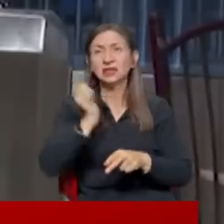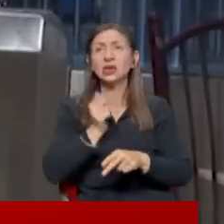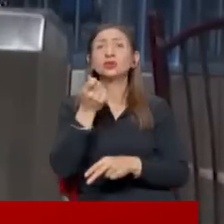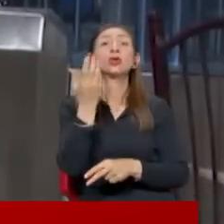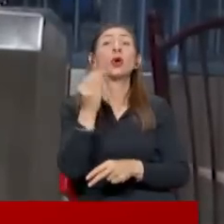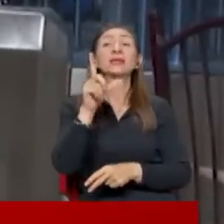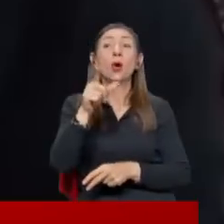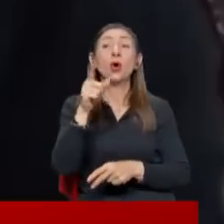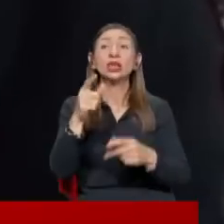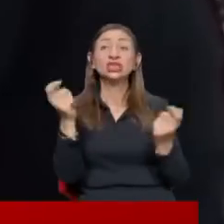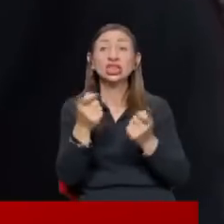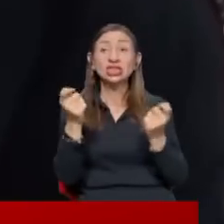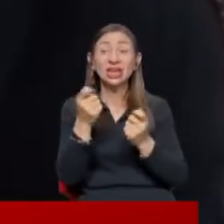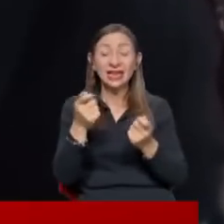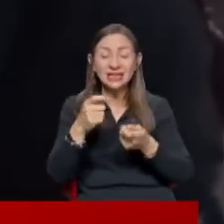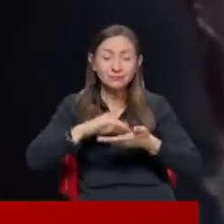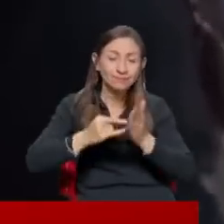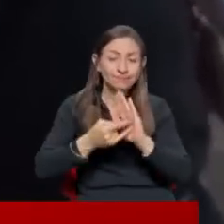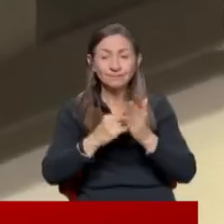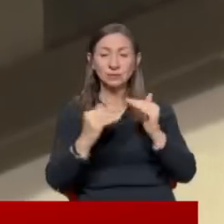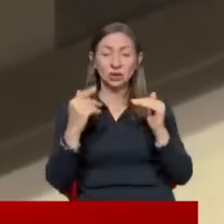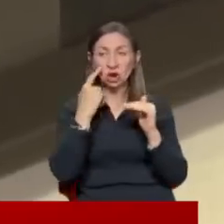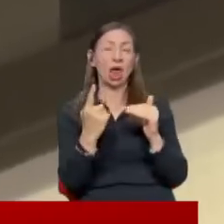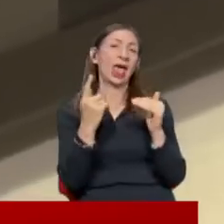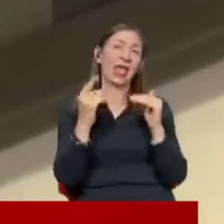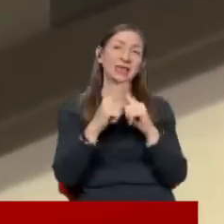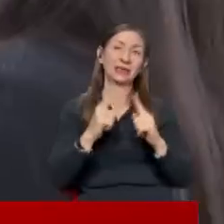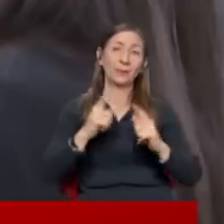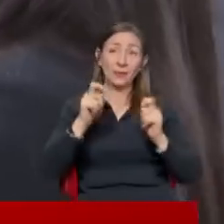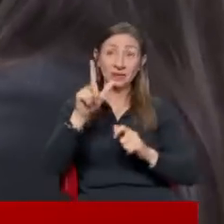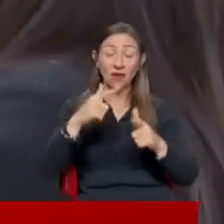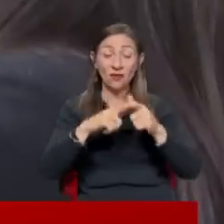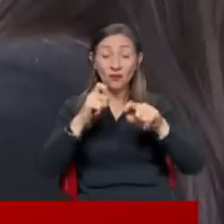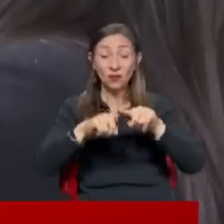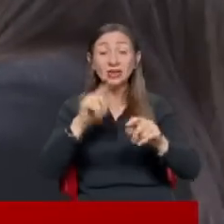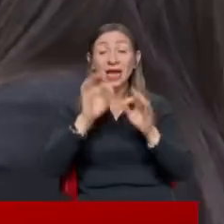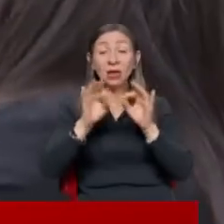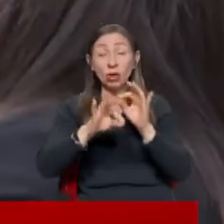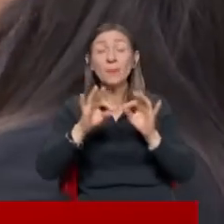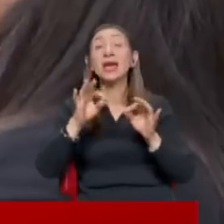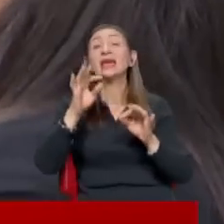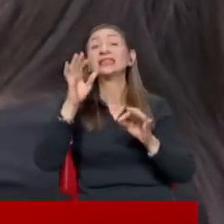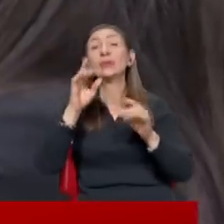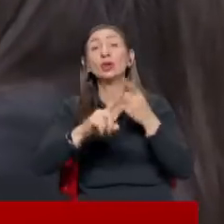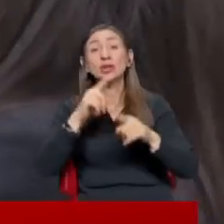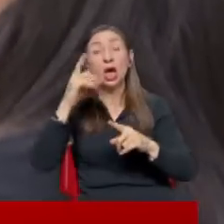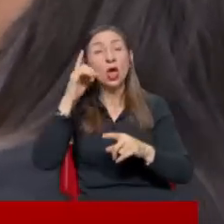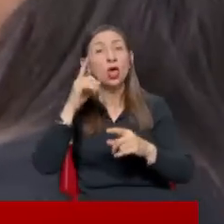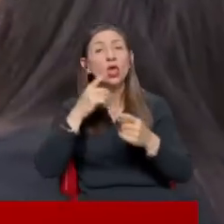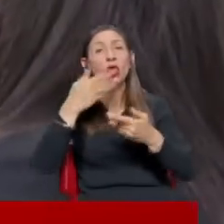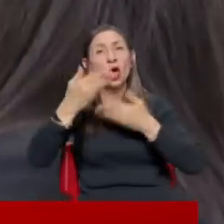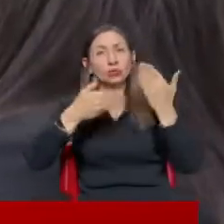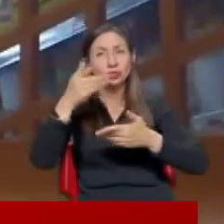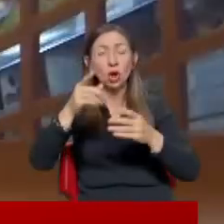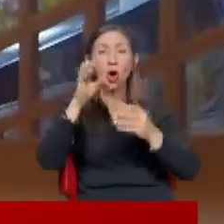ücret olmalı, o da çalışanların geçinebileceği düzeyde hesaplanmalı. Fox Haber ekonomi ve siyaset yorumcusu Ozan